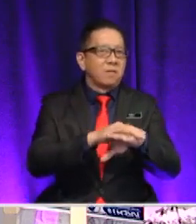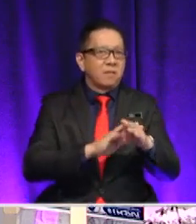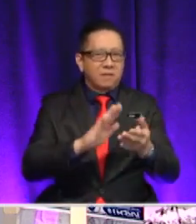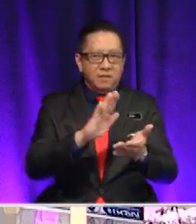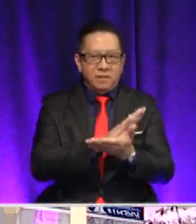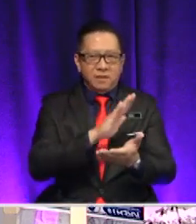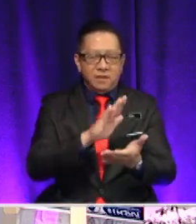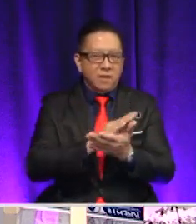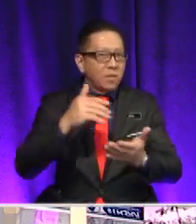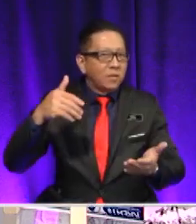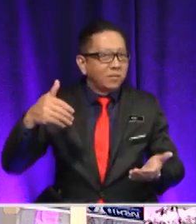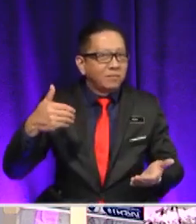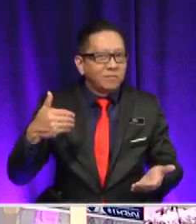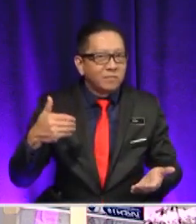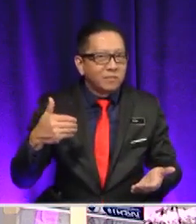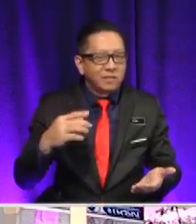sebelum Diva